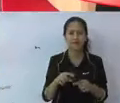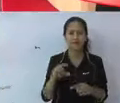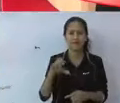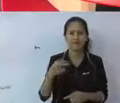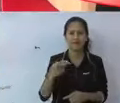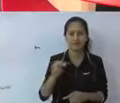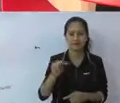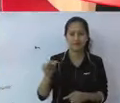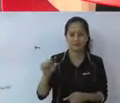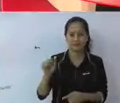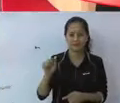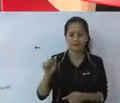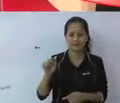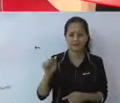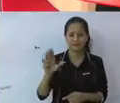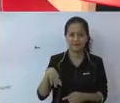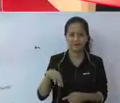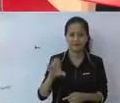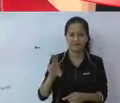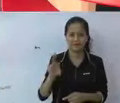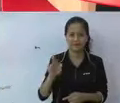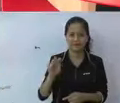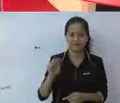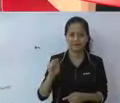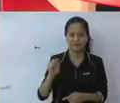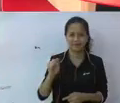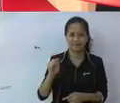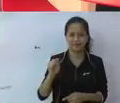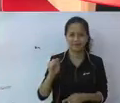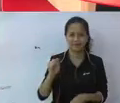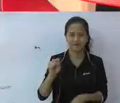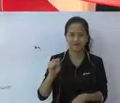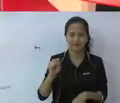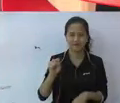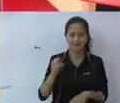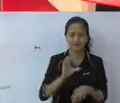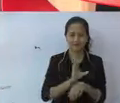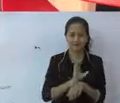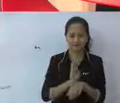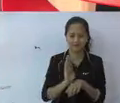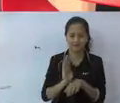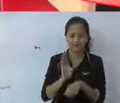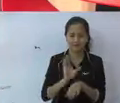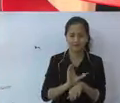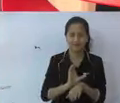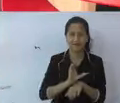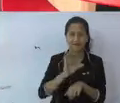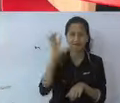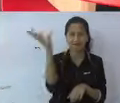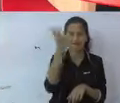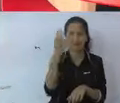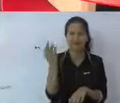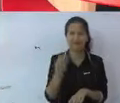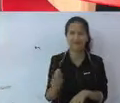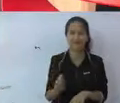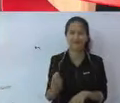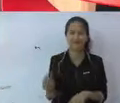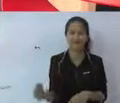Chona Juarez. Hey, hello po. From CBBC Laurel, Batangas. Hello po.